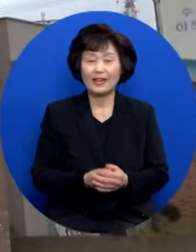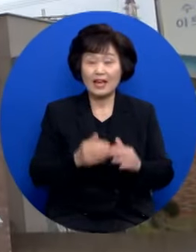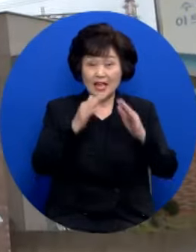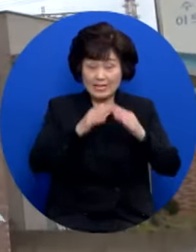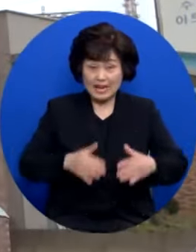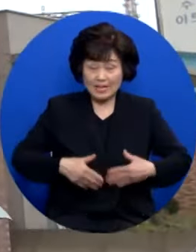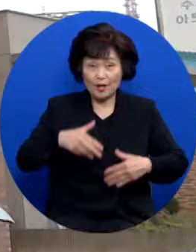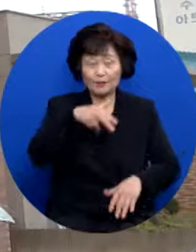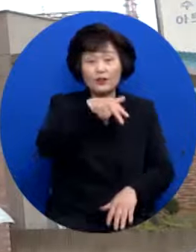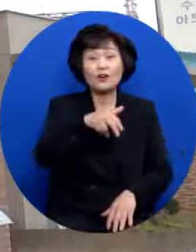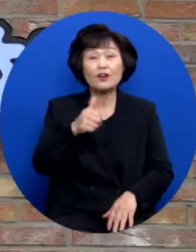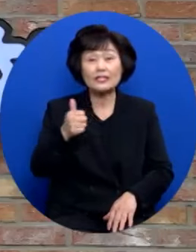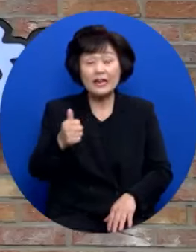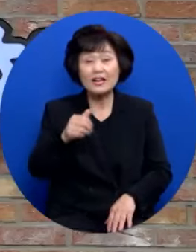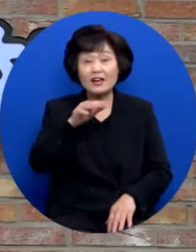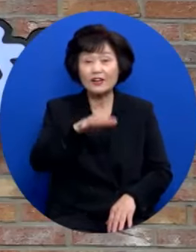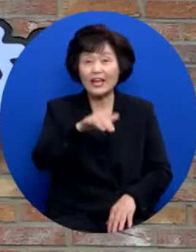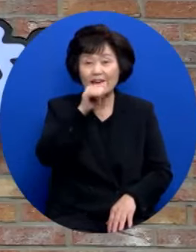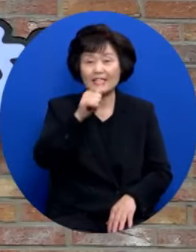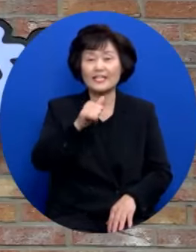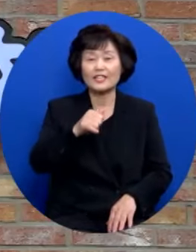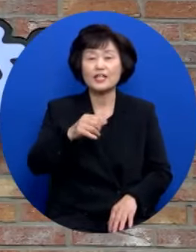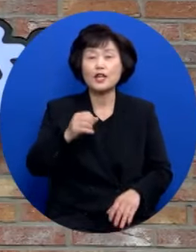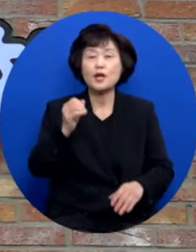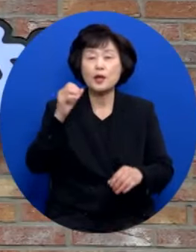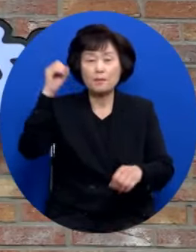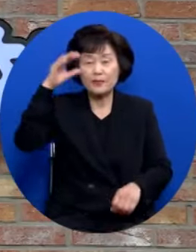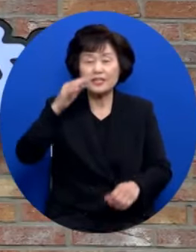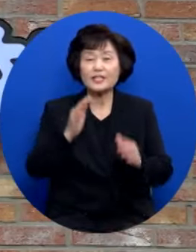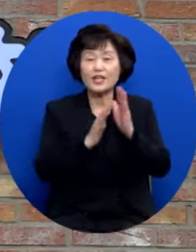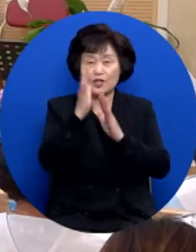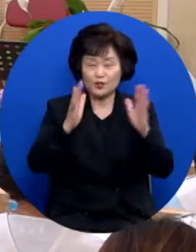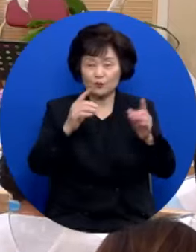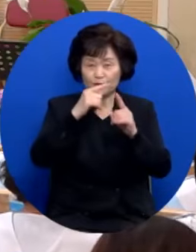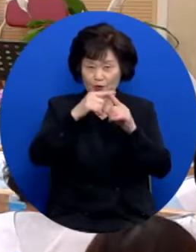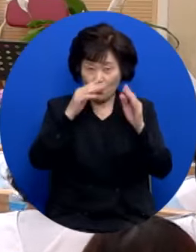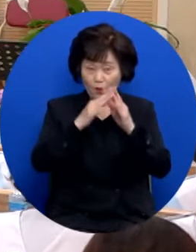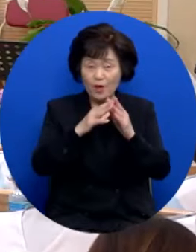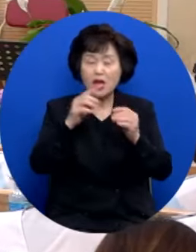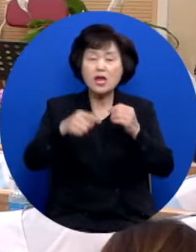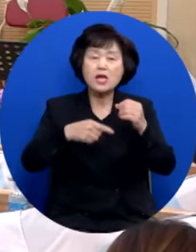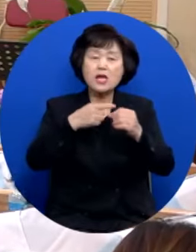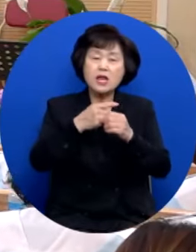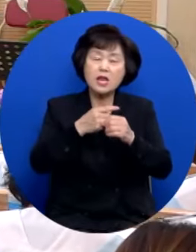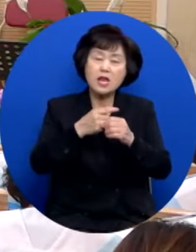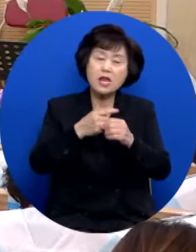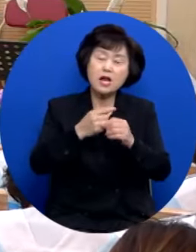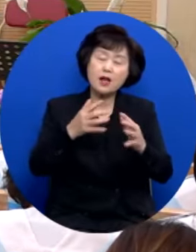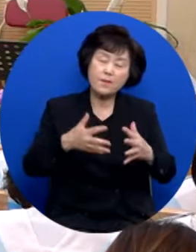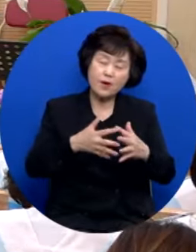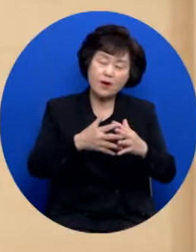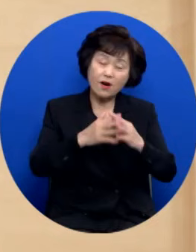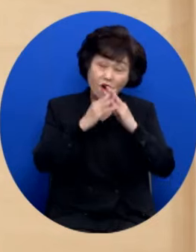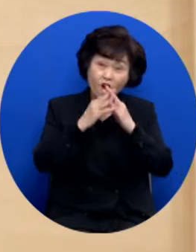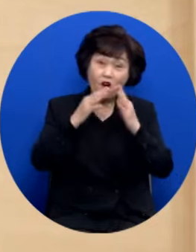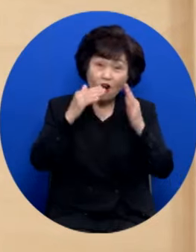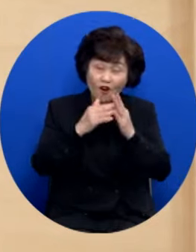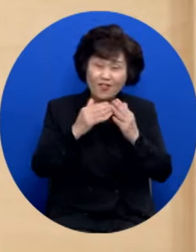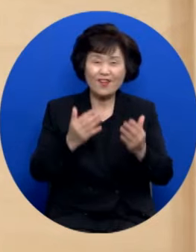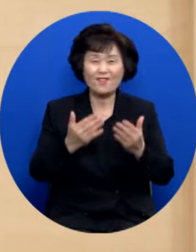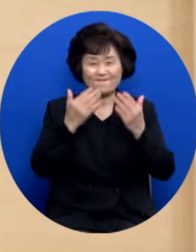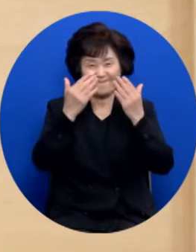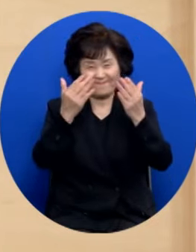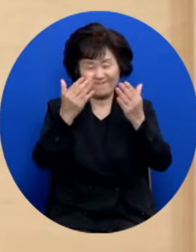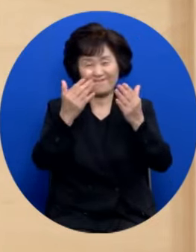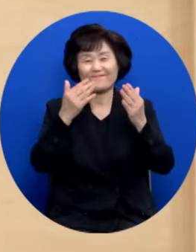전라남도 장흥군에 위치한 빛의숲교회. 1년에 걸친 공사 기간을 마치고 드디어 봉헌 예배를